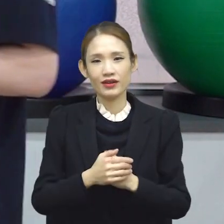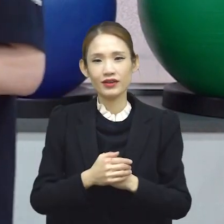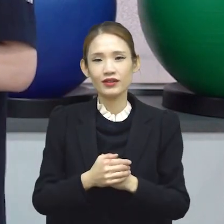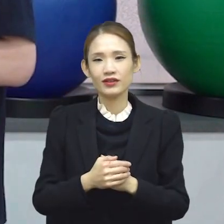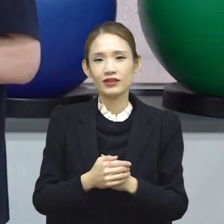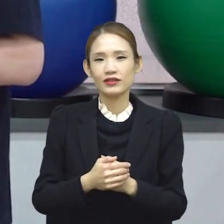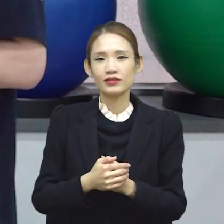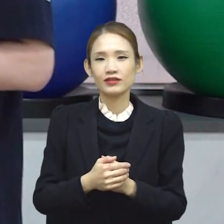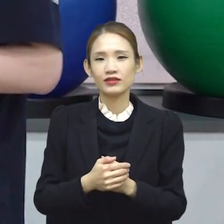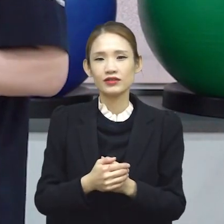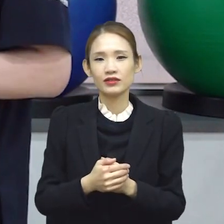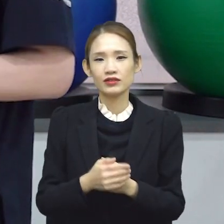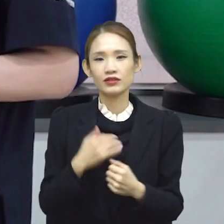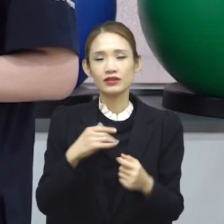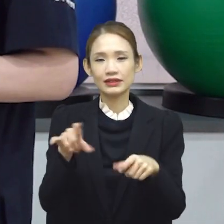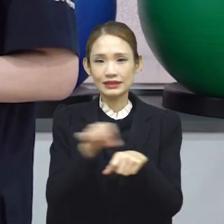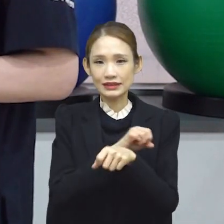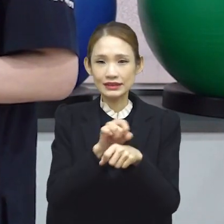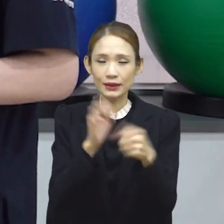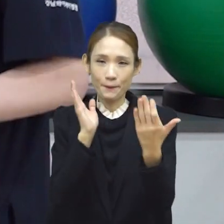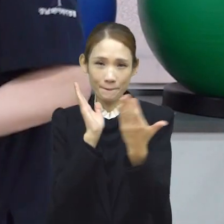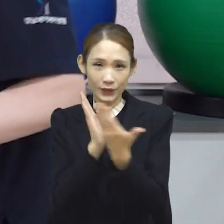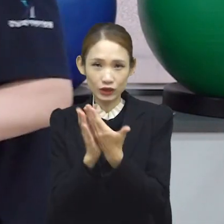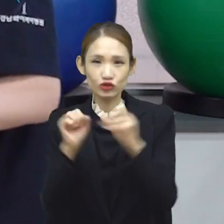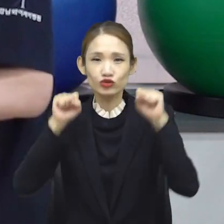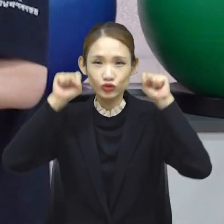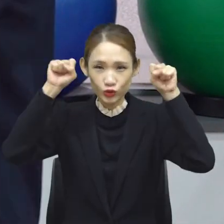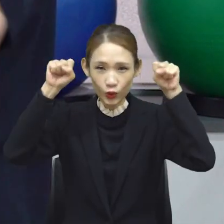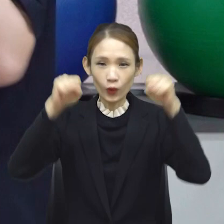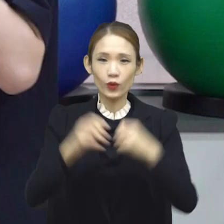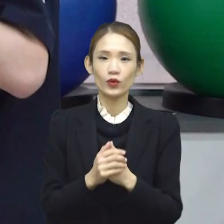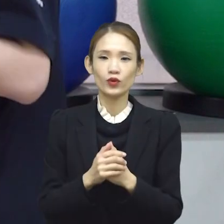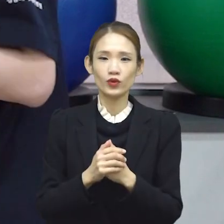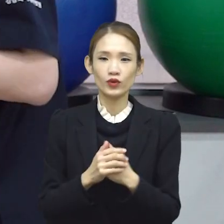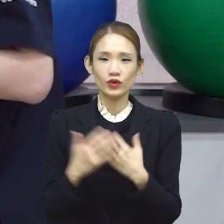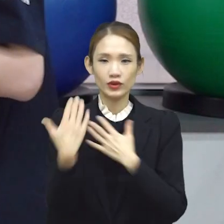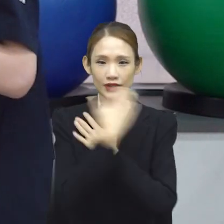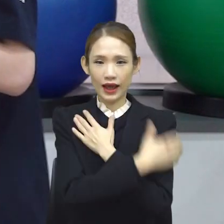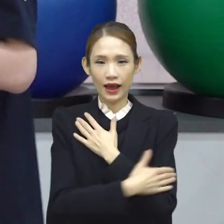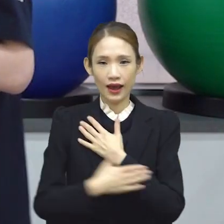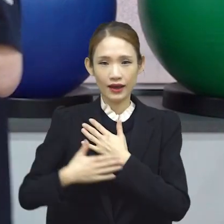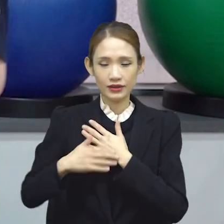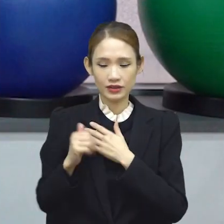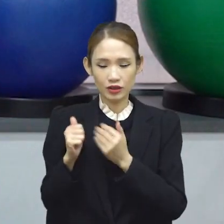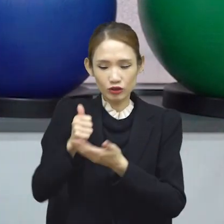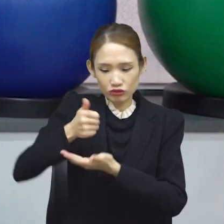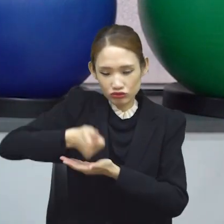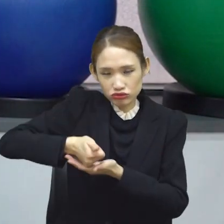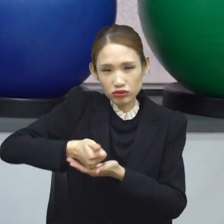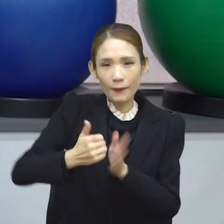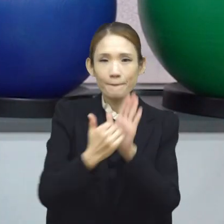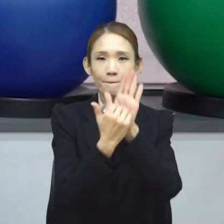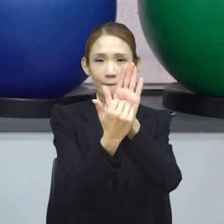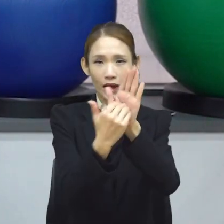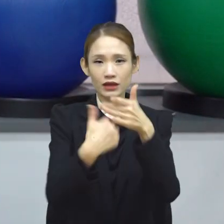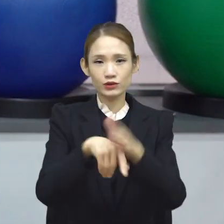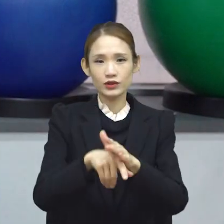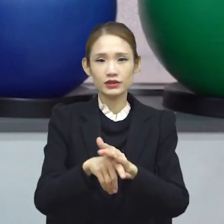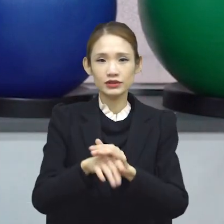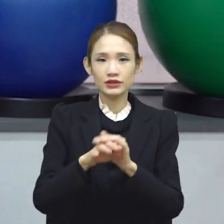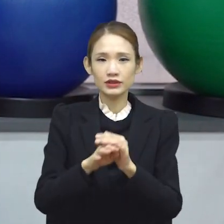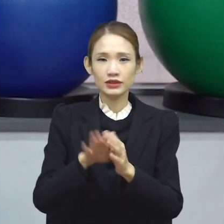그렇기 때문에 이제 그거에 되게 특화된 운동인데 오. 우선은 상체가 숙여지는 걸 방지하기 위해서 딱 앞에를